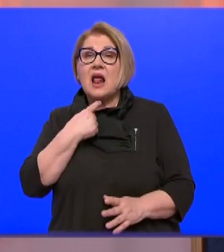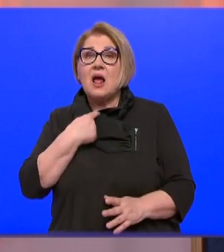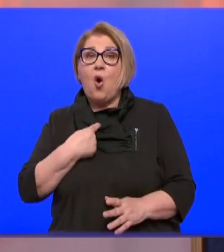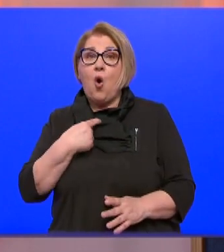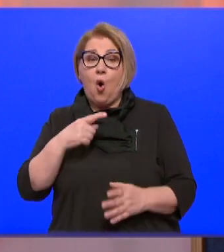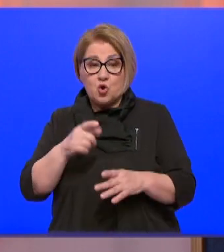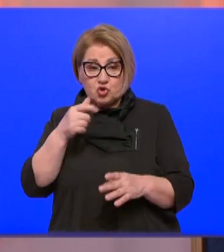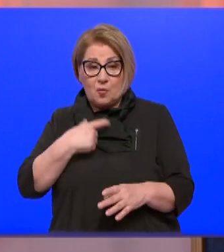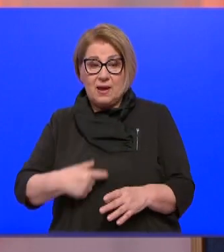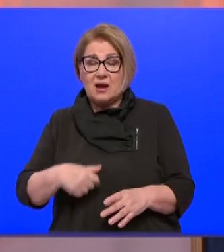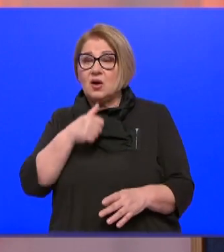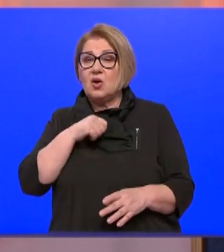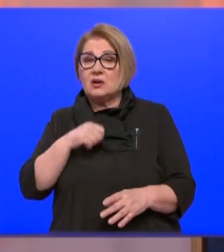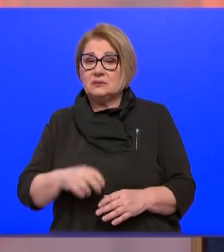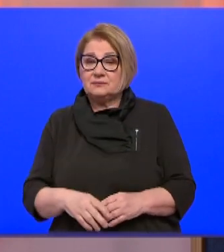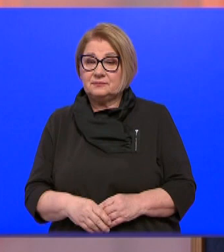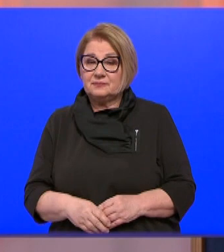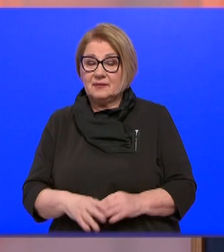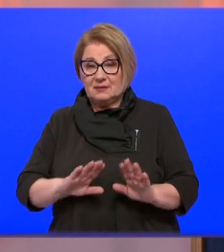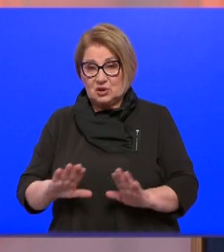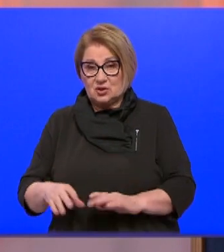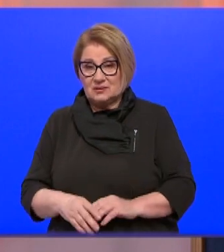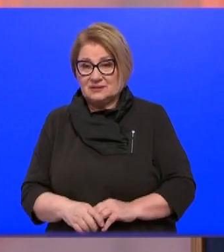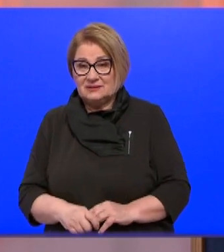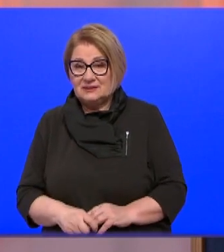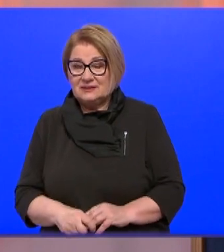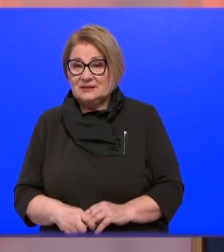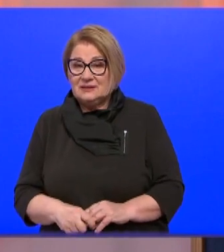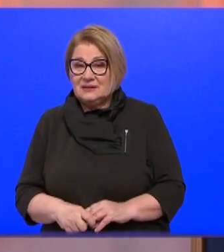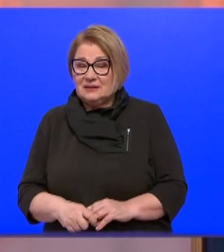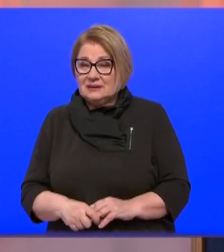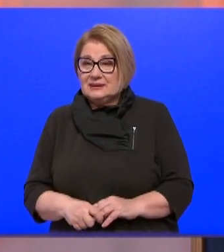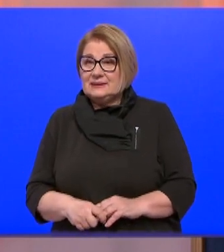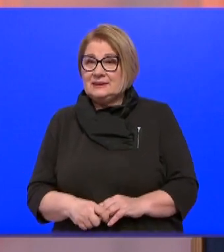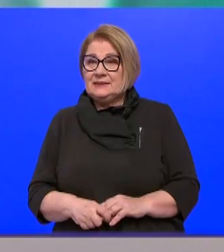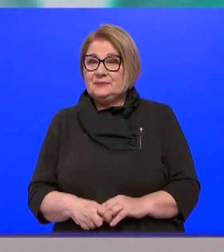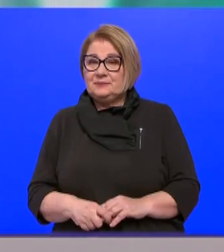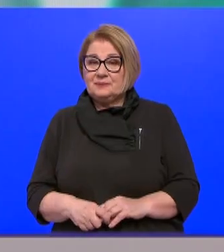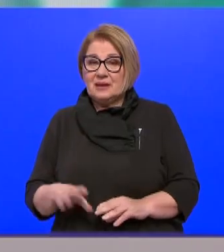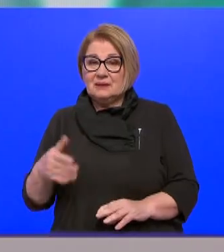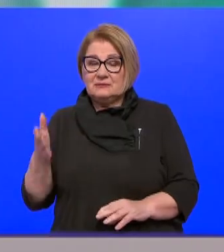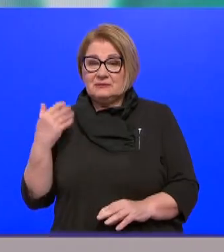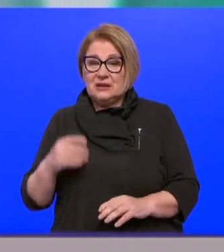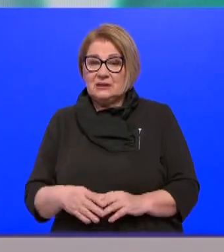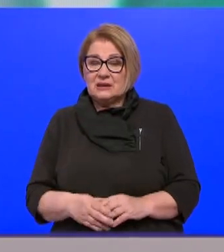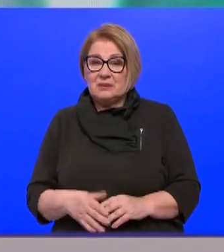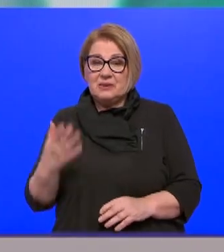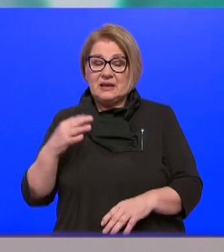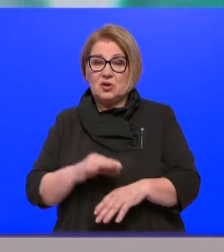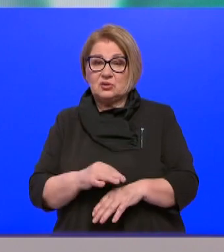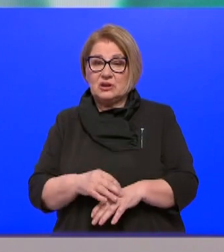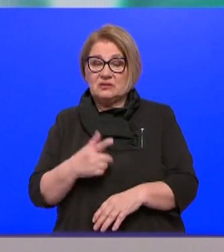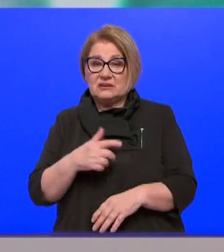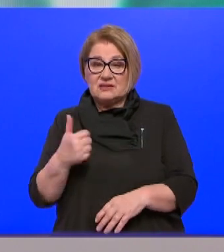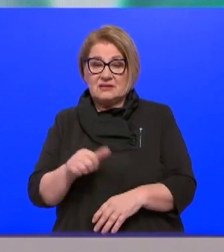laringektomiranih osoba, nekoliko rečenica o tomu i polako ćemo sa Karolinom završiti. Pa evo, unatoč mom tada prije doktorata